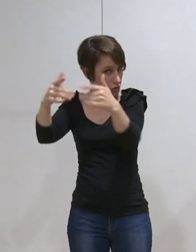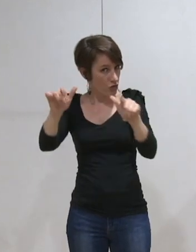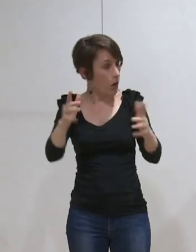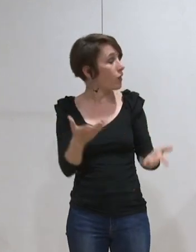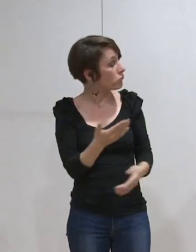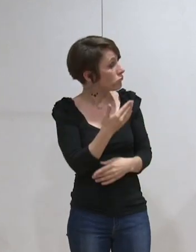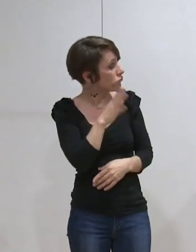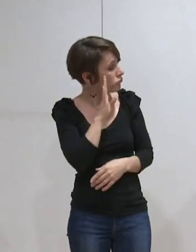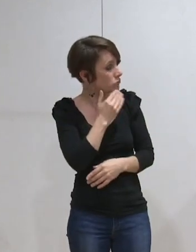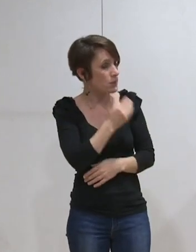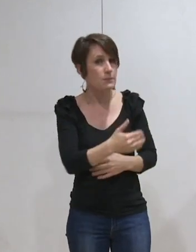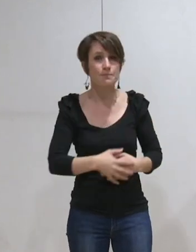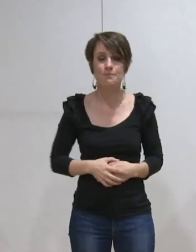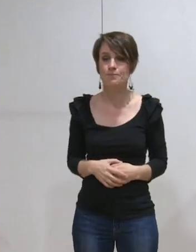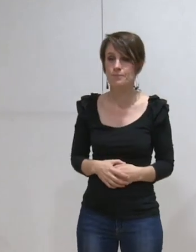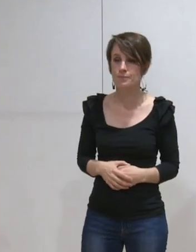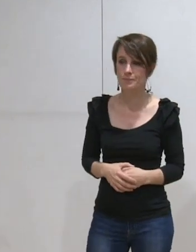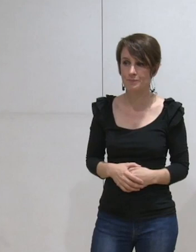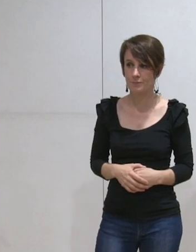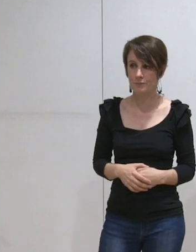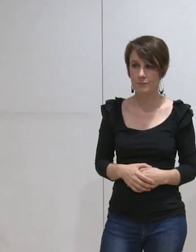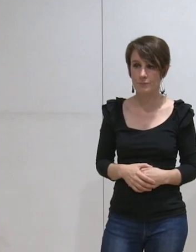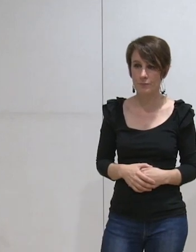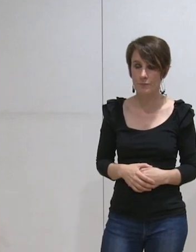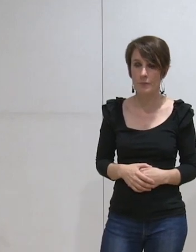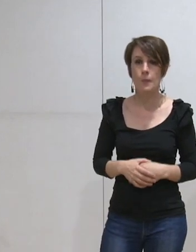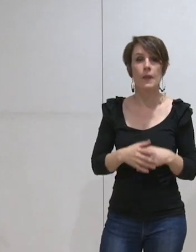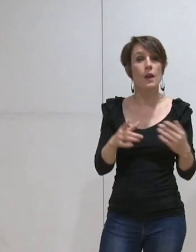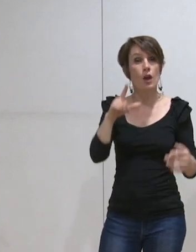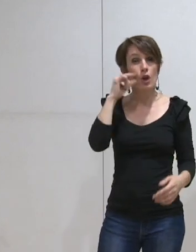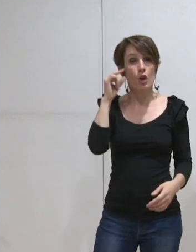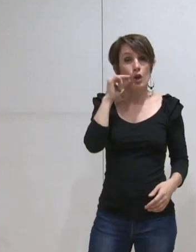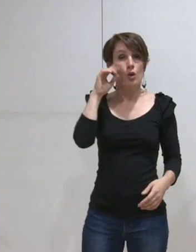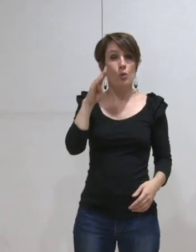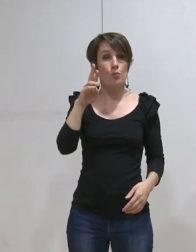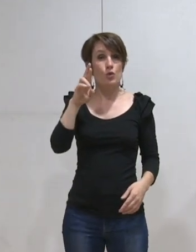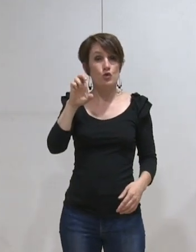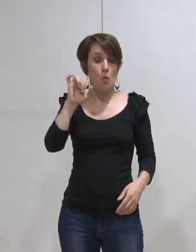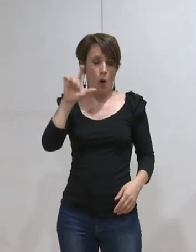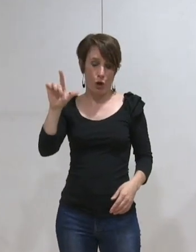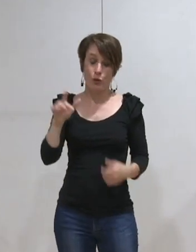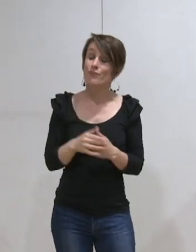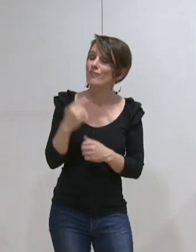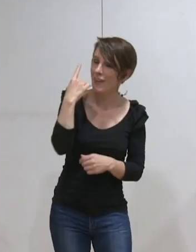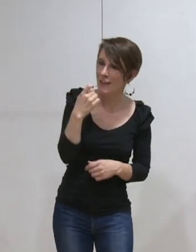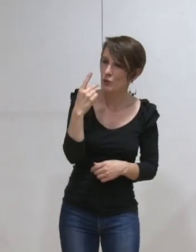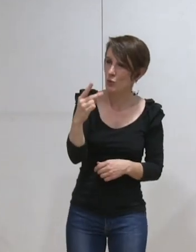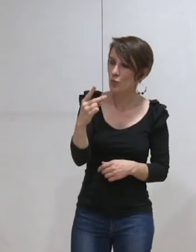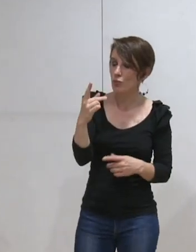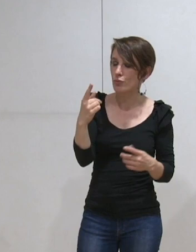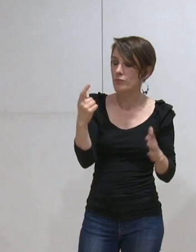merci Monsieur Breuil votre question fait référence à une délibération du conseil municipal de